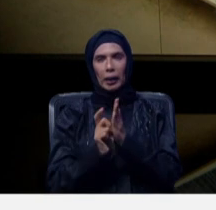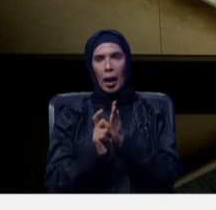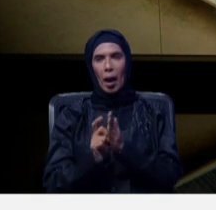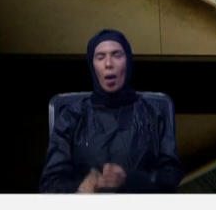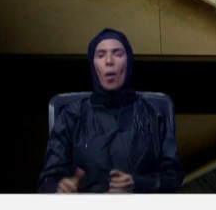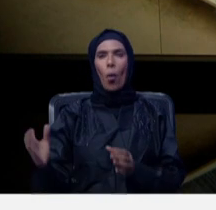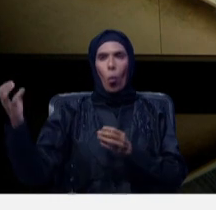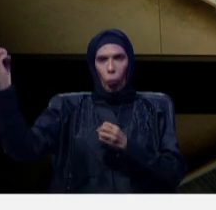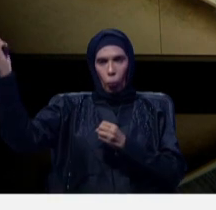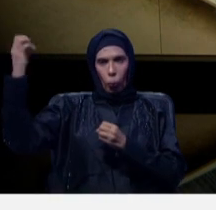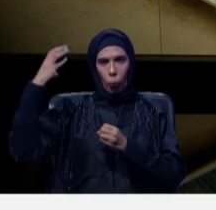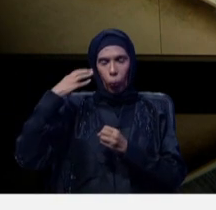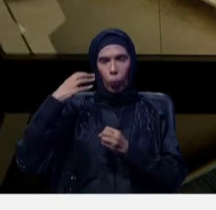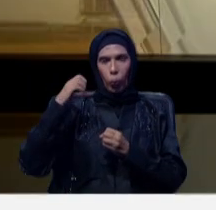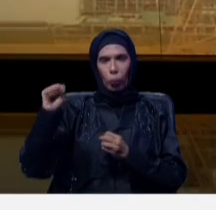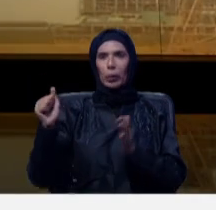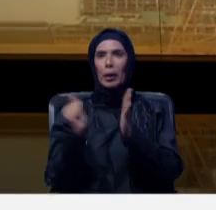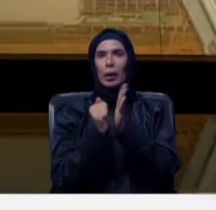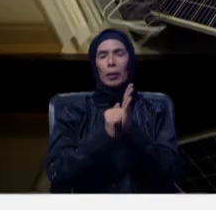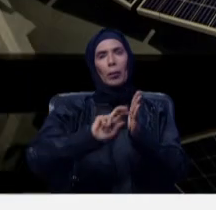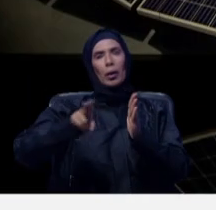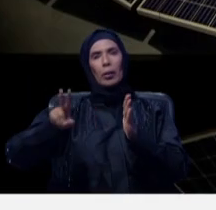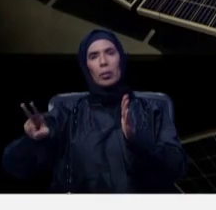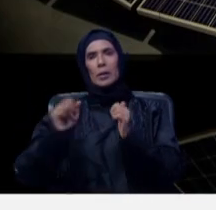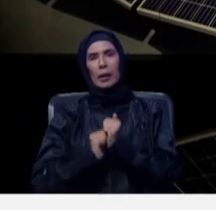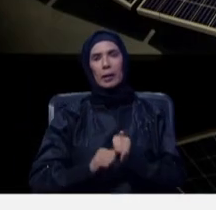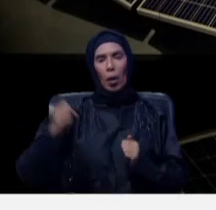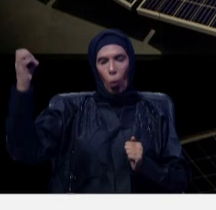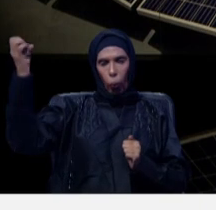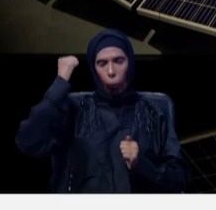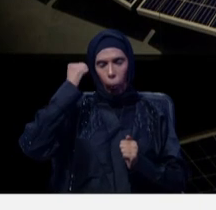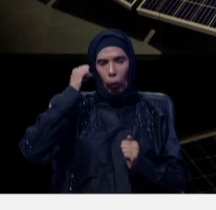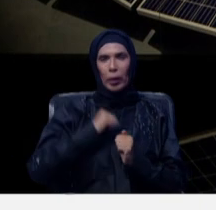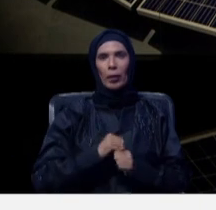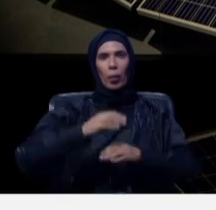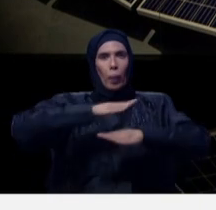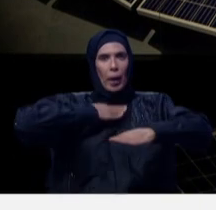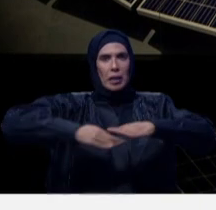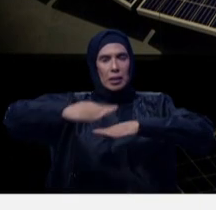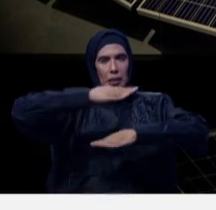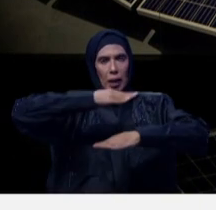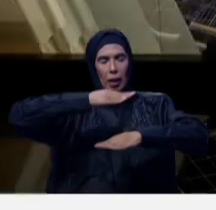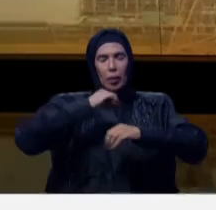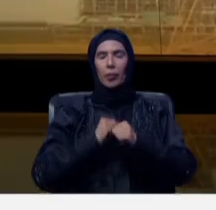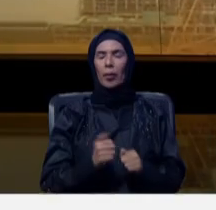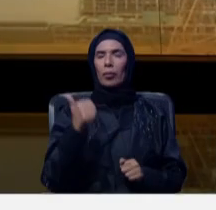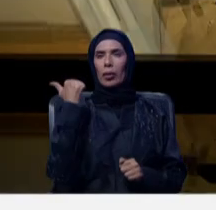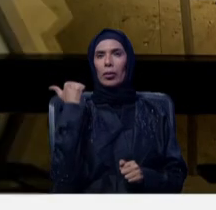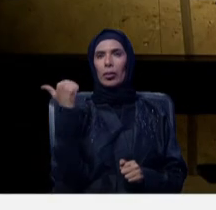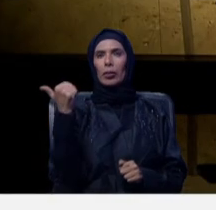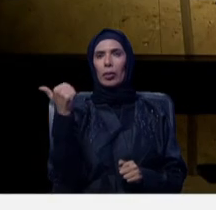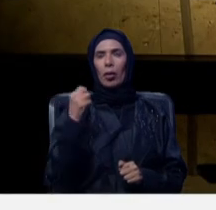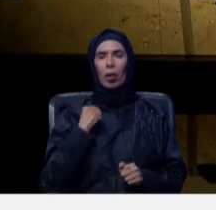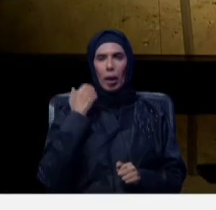في المشاريع الإسكانية، خامسا تركيب الطاقة الشمسية في أسطح المباني الحكومية، أما سادسا